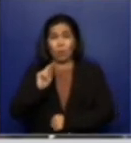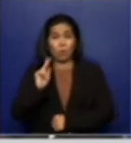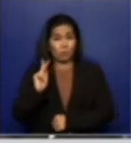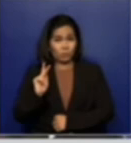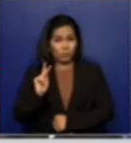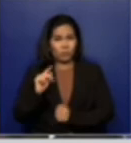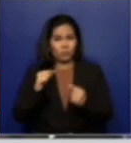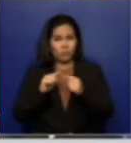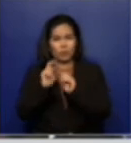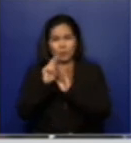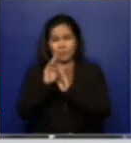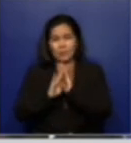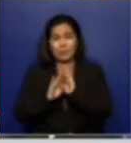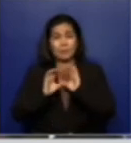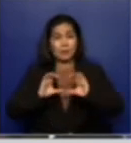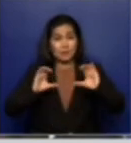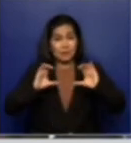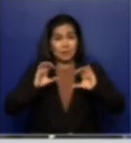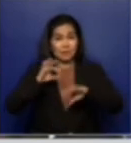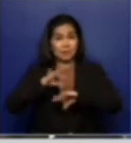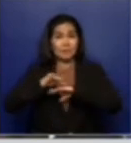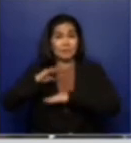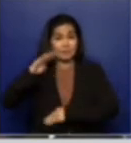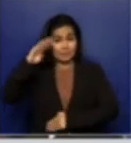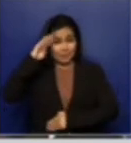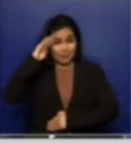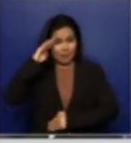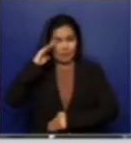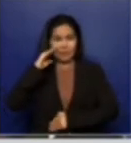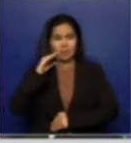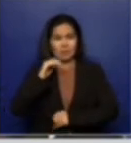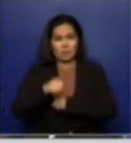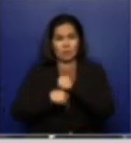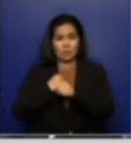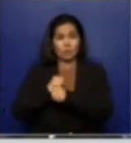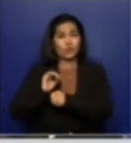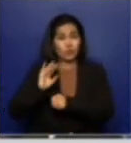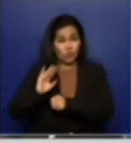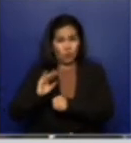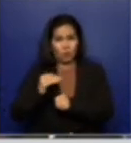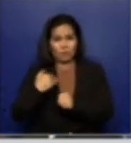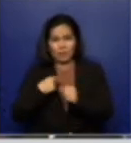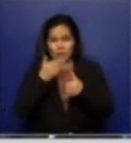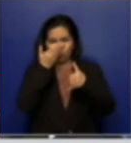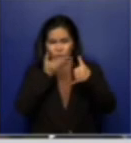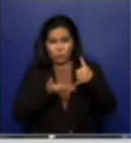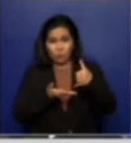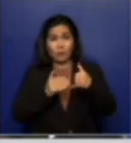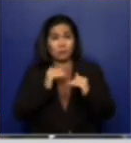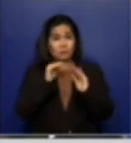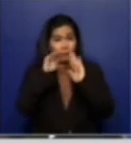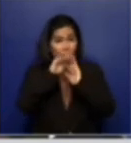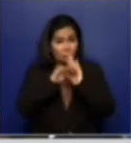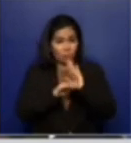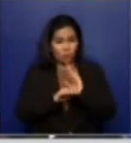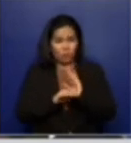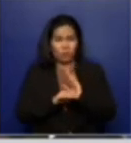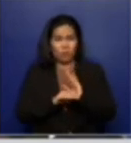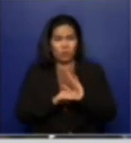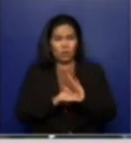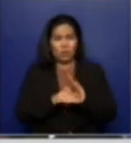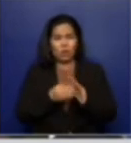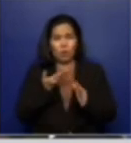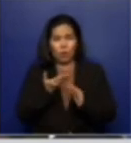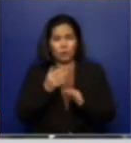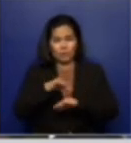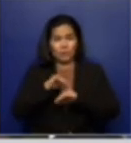การะเบียบข้าราชการพลเรือนทหารพ.ศ.โดยมีการกำหนดคุณสมบัติและข้อยกเว้นของการขอเข้าเป็น